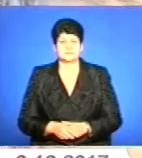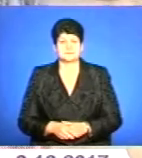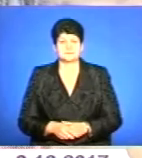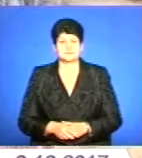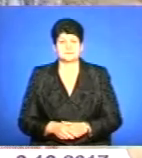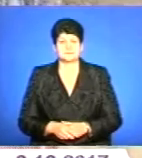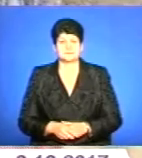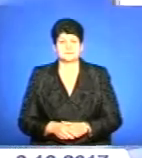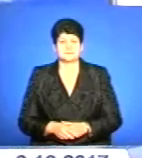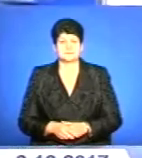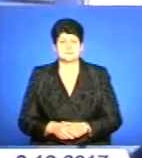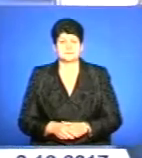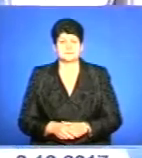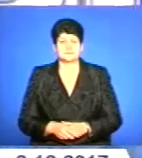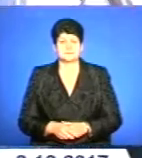ТТБ.